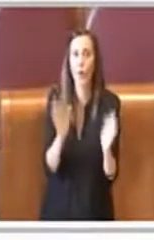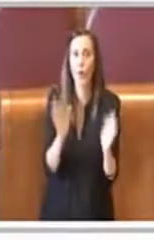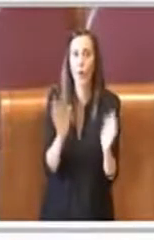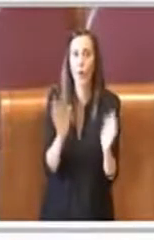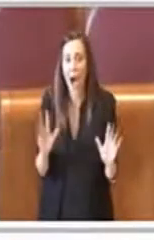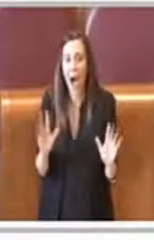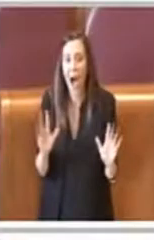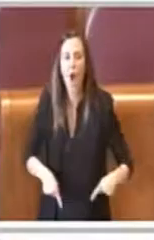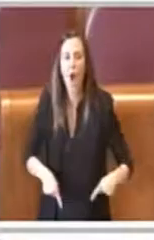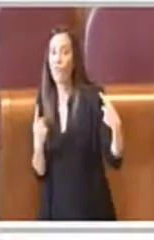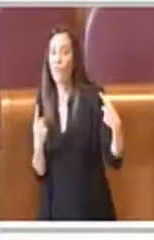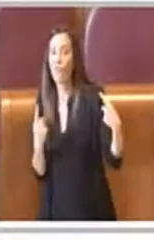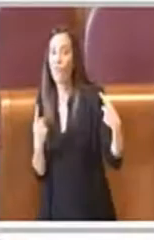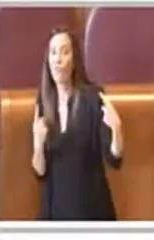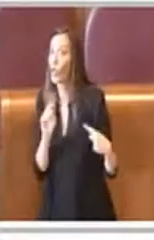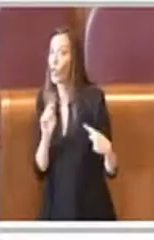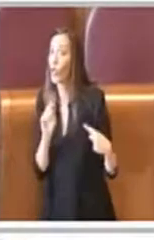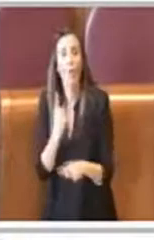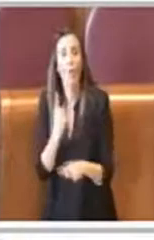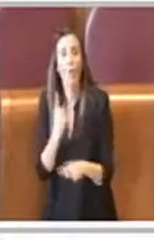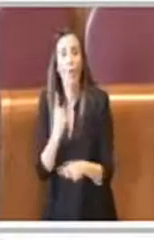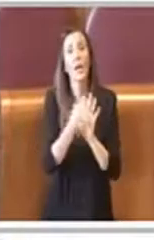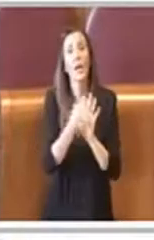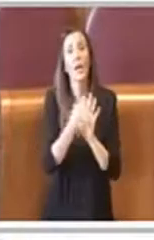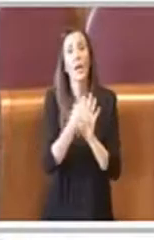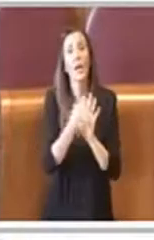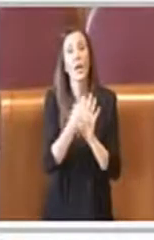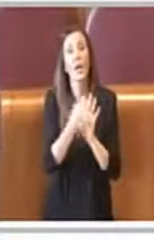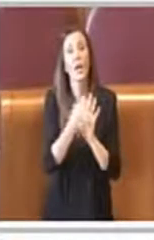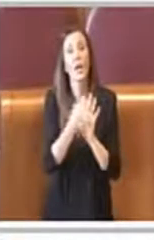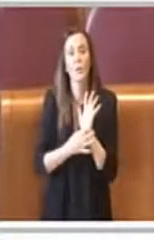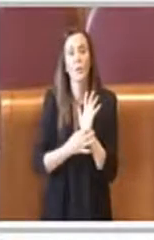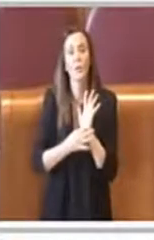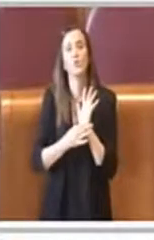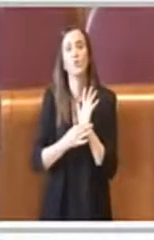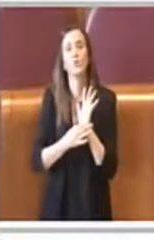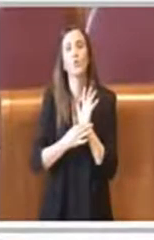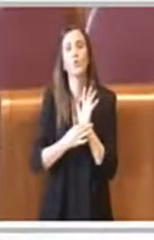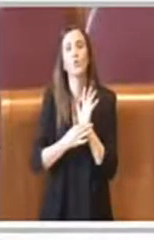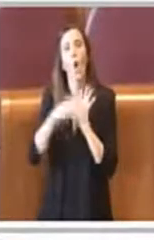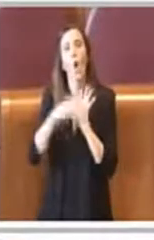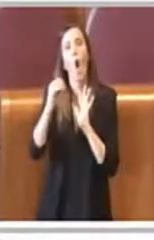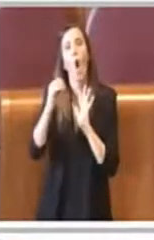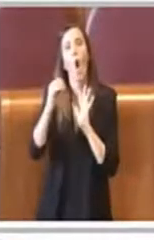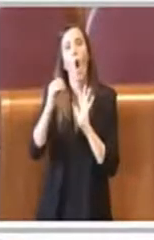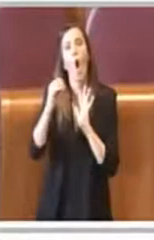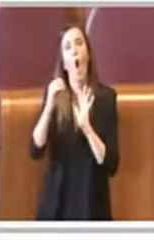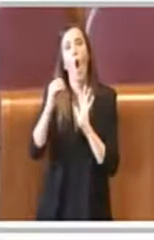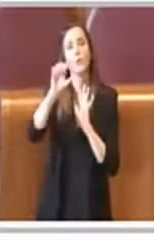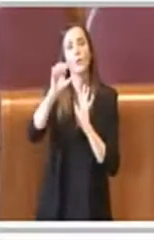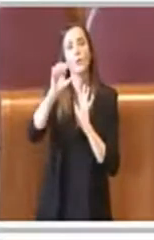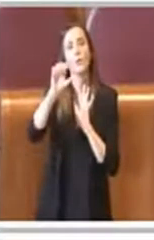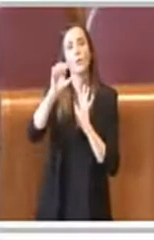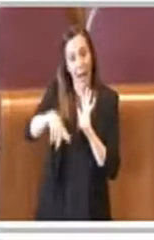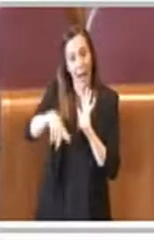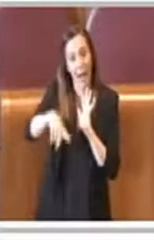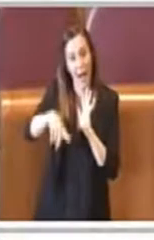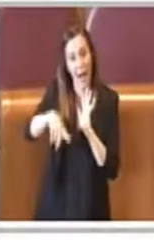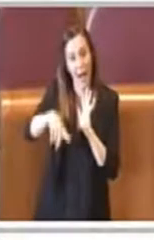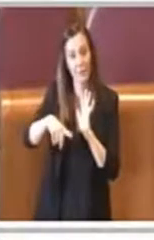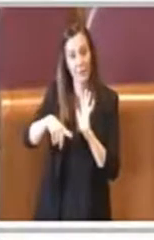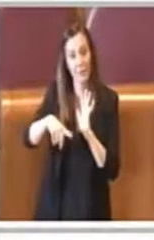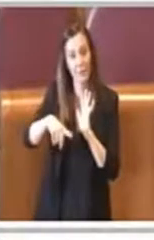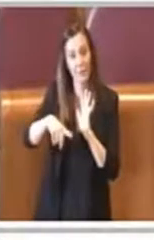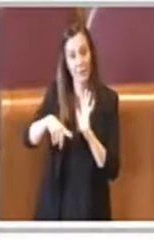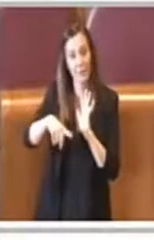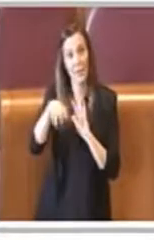con l'attuale regolamento 91-2019, quindi regolamento OSP e COSAP. Questa mozione, concordata anche